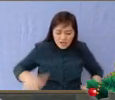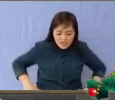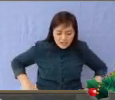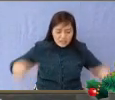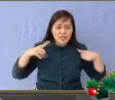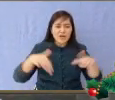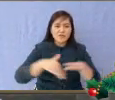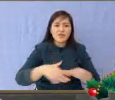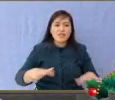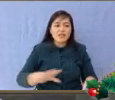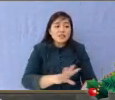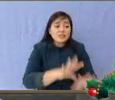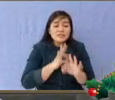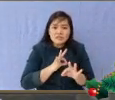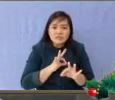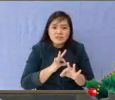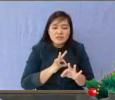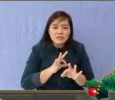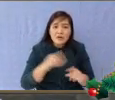can live in faith?